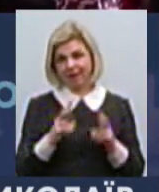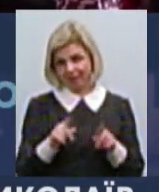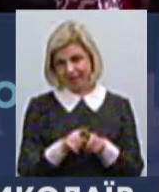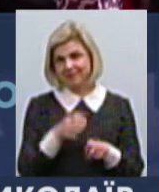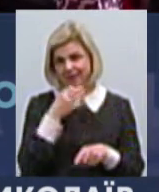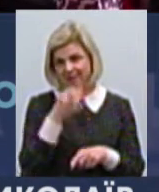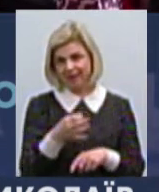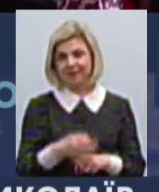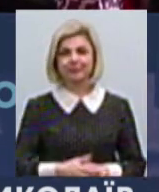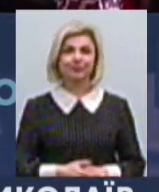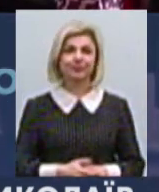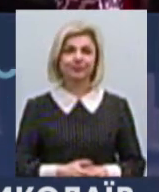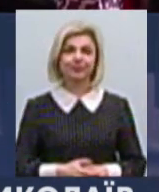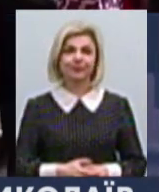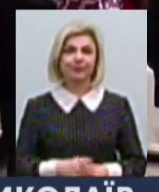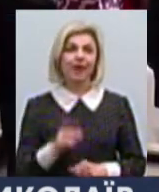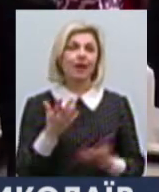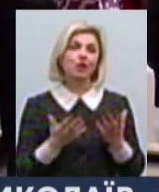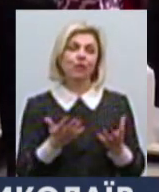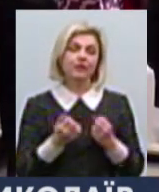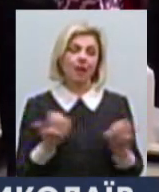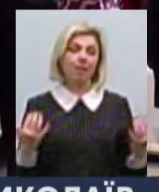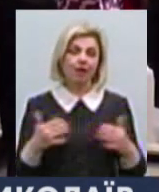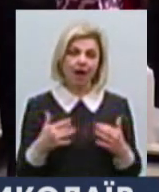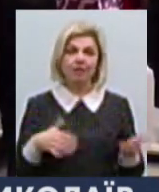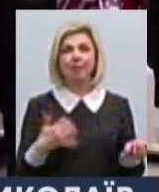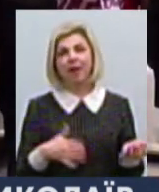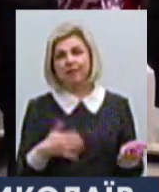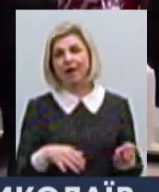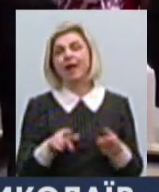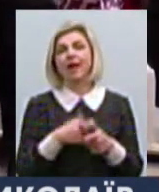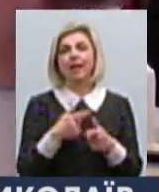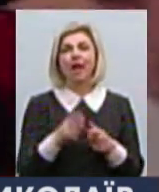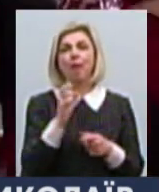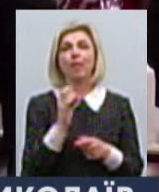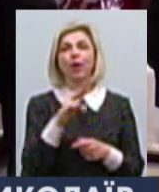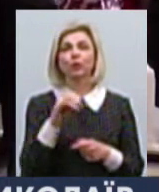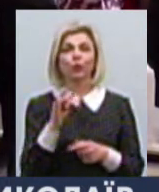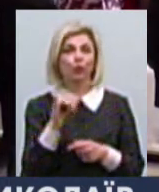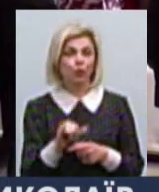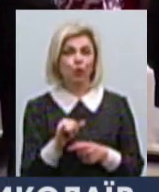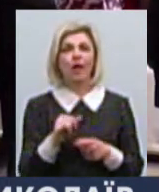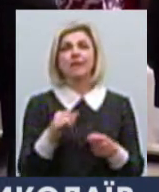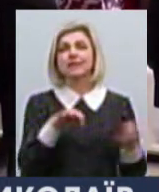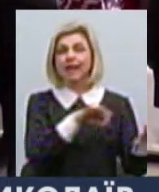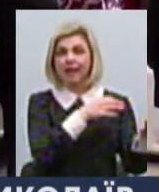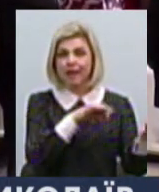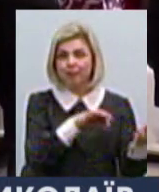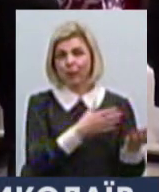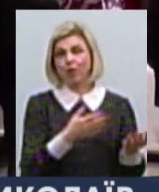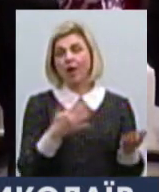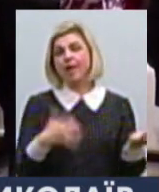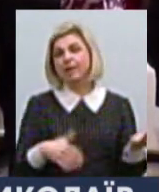сказала. Що взяти баян, що балалайку, що думбу, що бандуру, що скрипку.